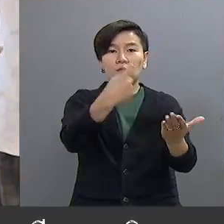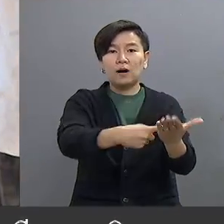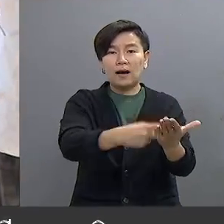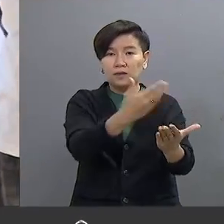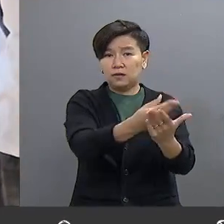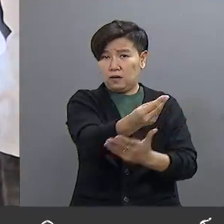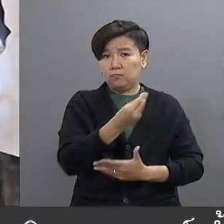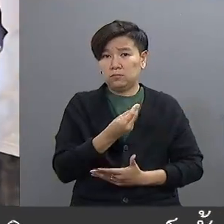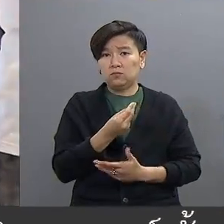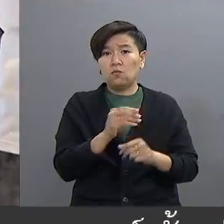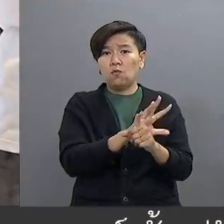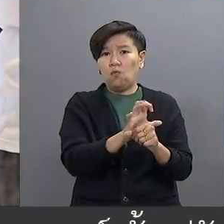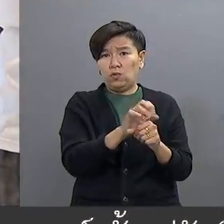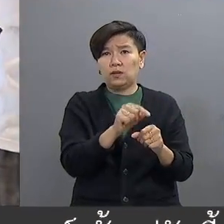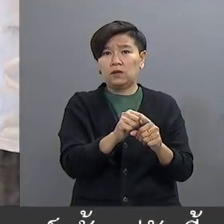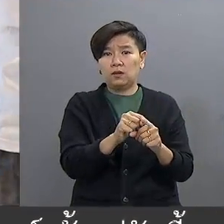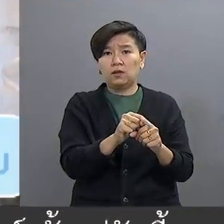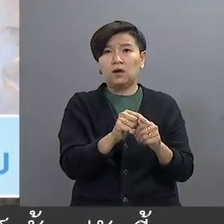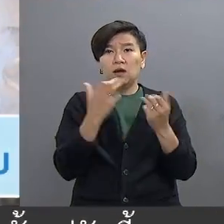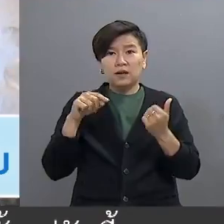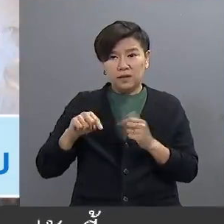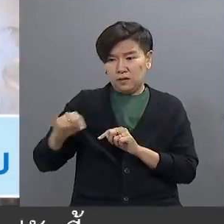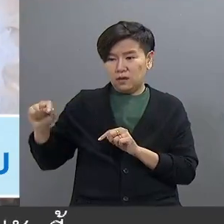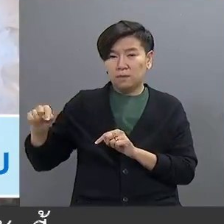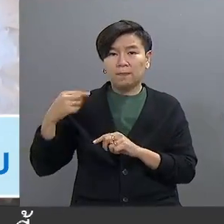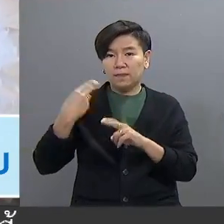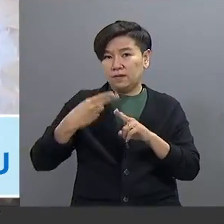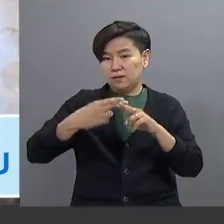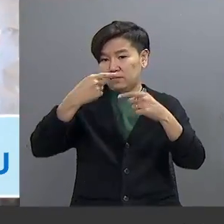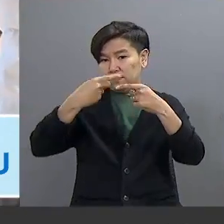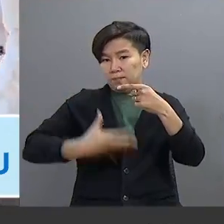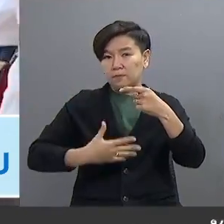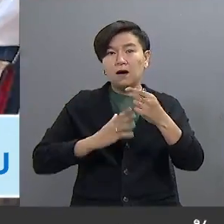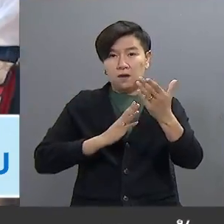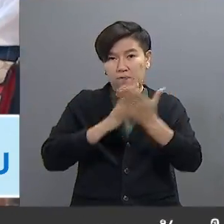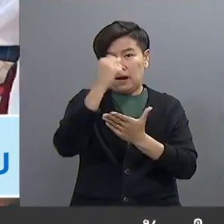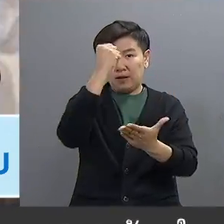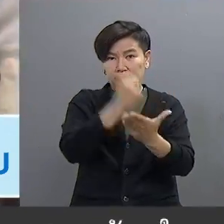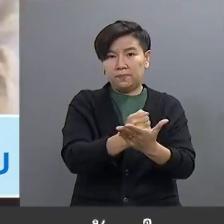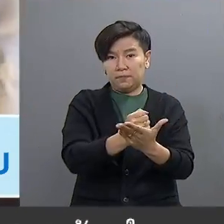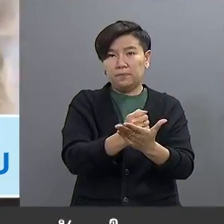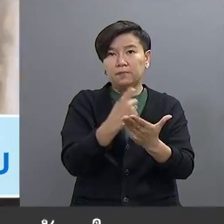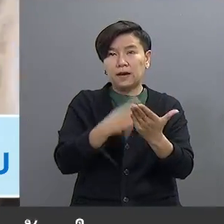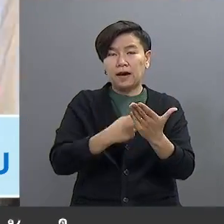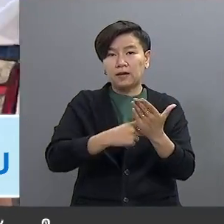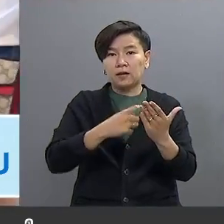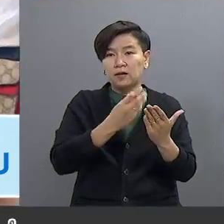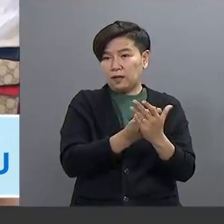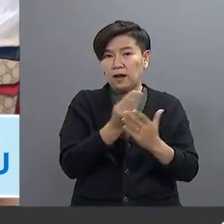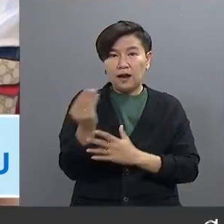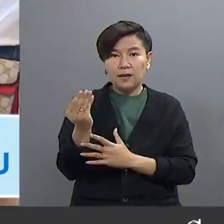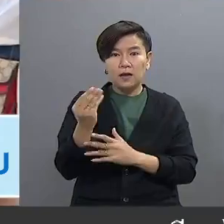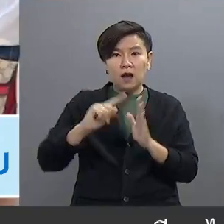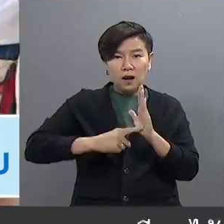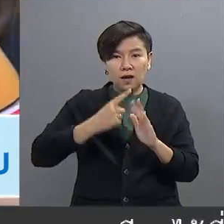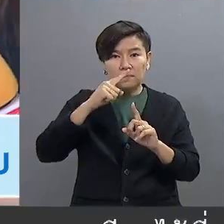ภัยค่ะคือบางรายเนี่ยมีรายชื่ออนุมัติการจ่ายเงินประกันแล้วตั้งแต่เดือนตุลาคมปี64นะคะแต่จนถึ